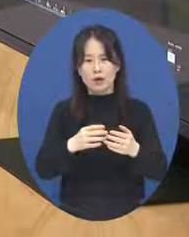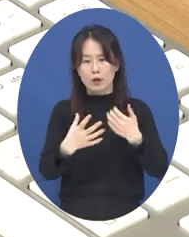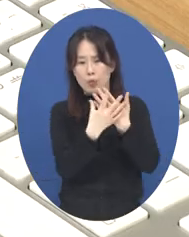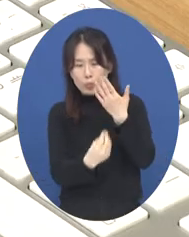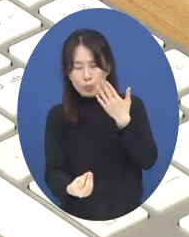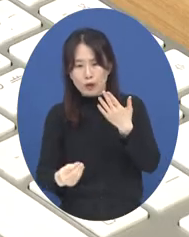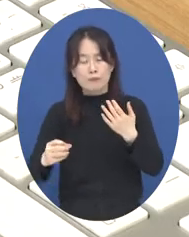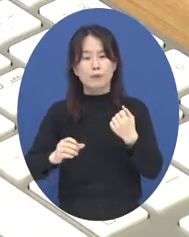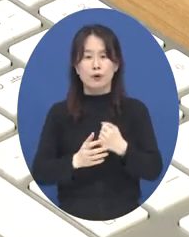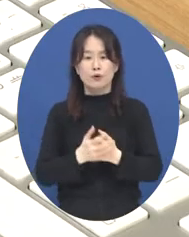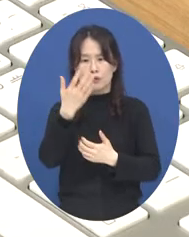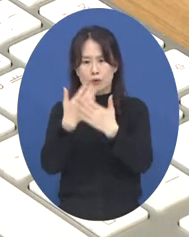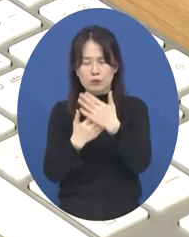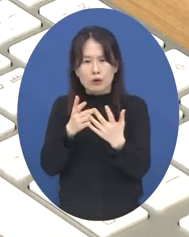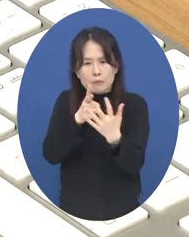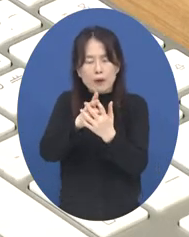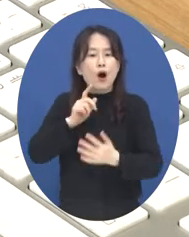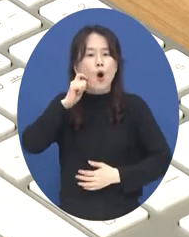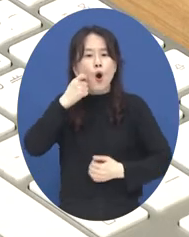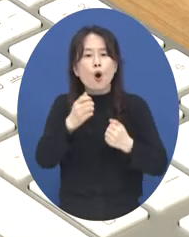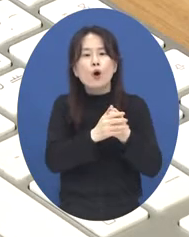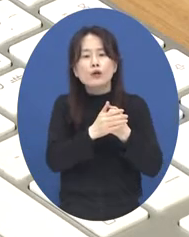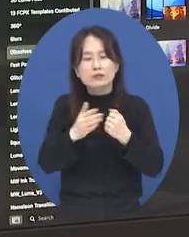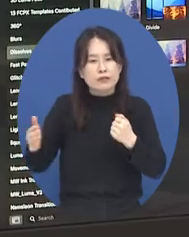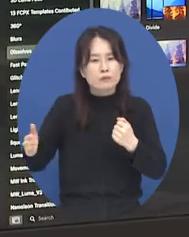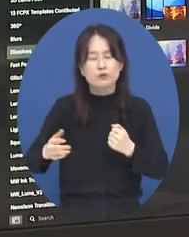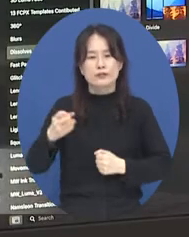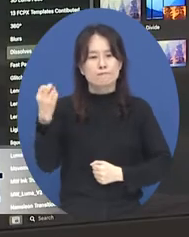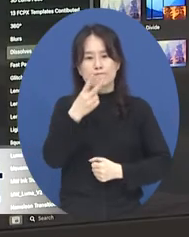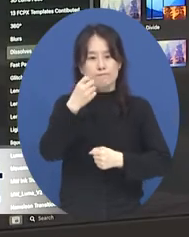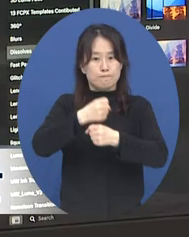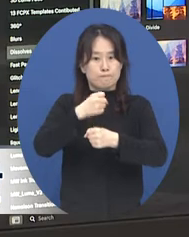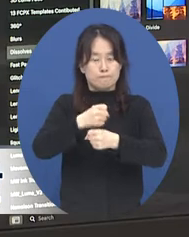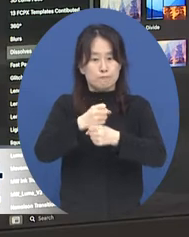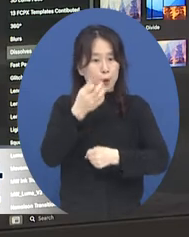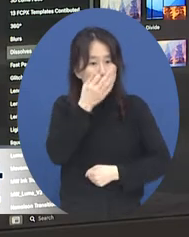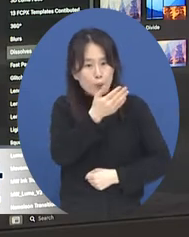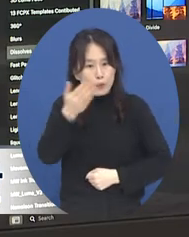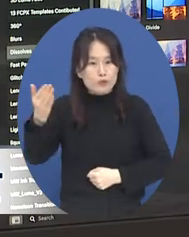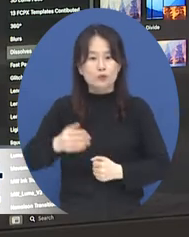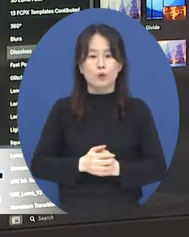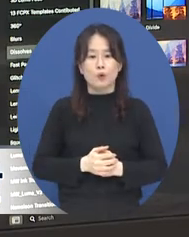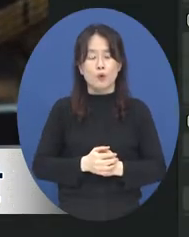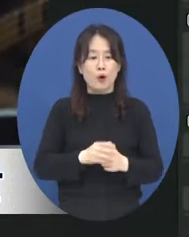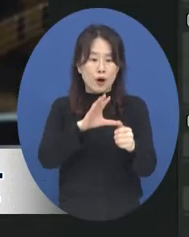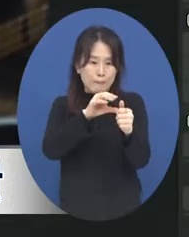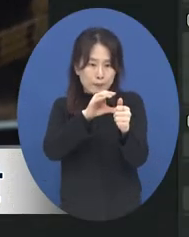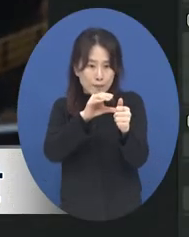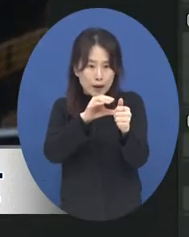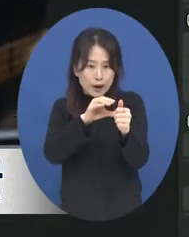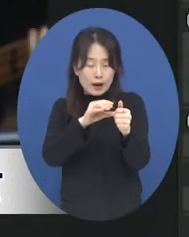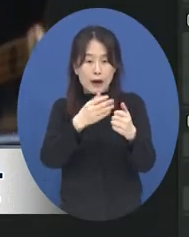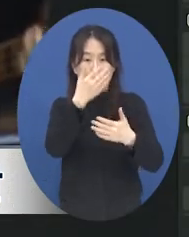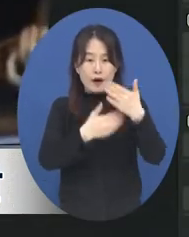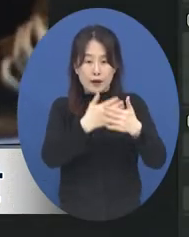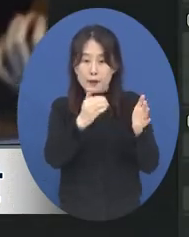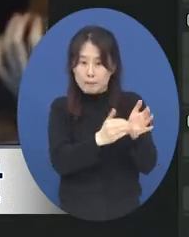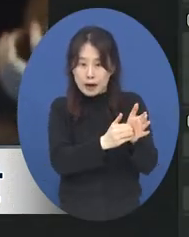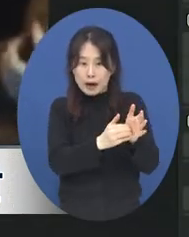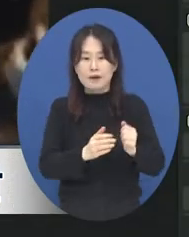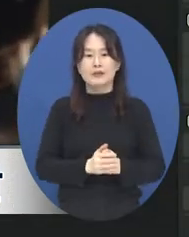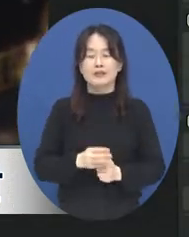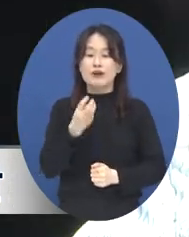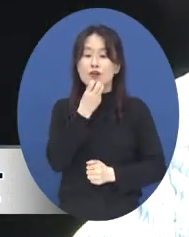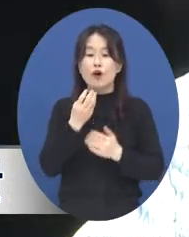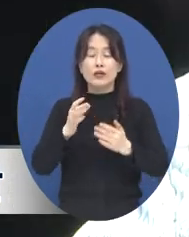단점을 극복하기 위해 블록 체인 기술이 쓰였습니다 돈에 예술인들이 공연 영상을 촬영하면 경기 아트센터 가 경계 아트